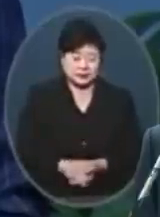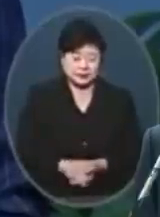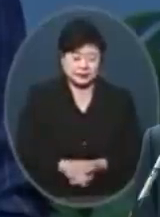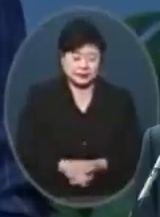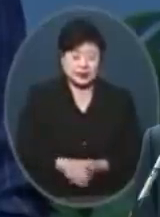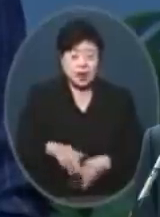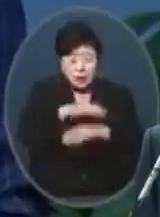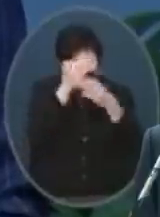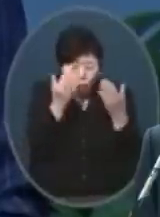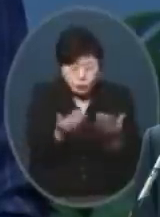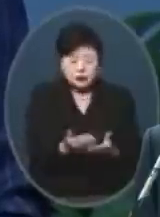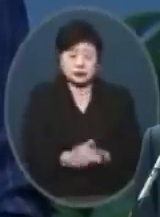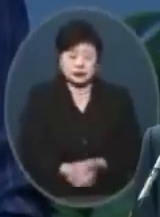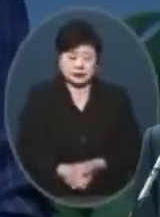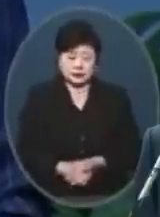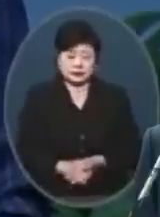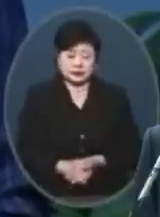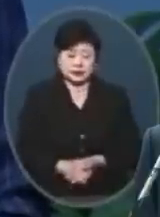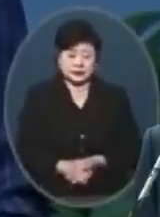모든 것을